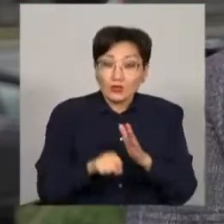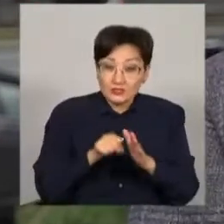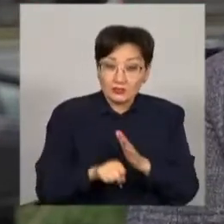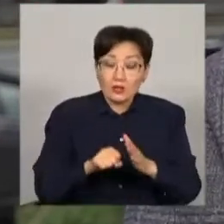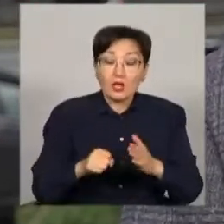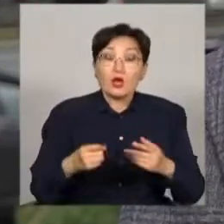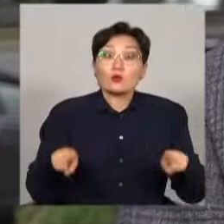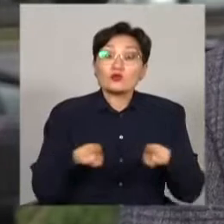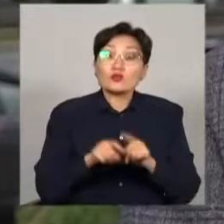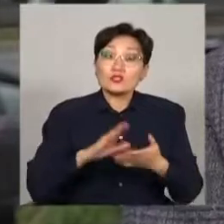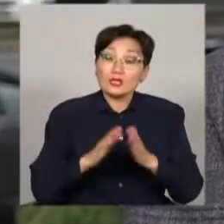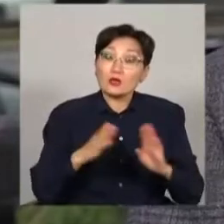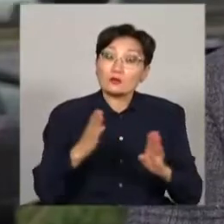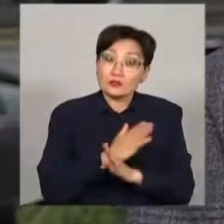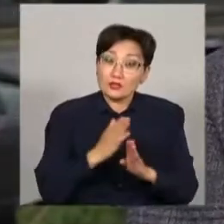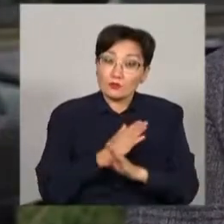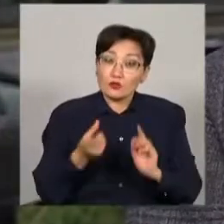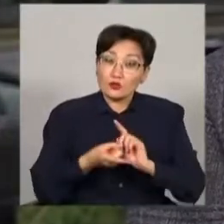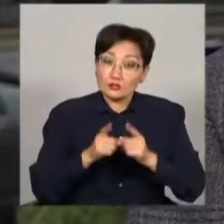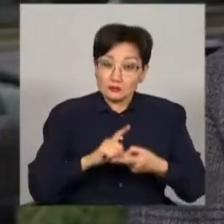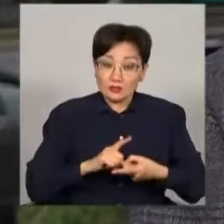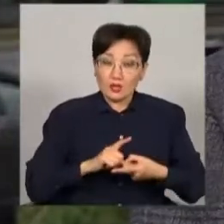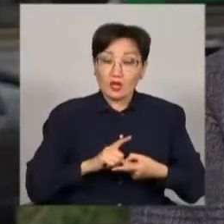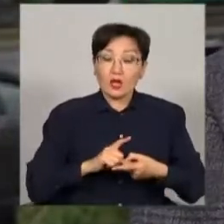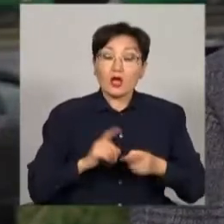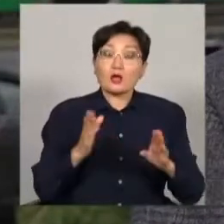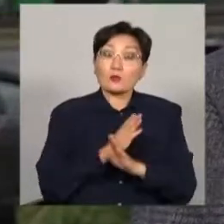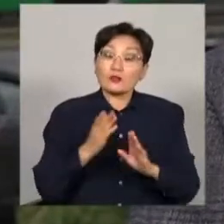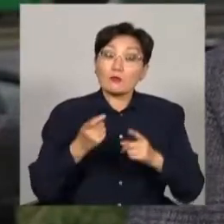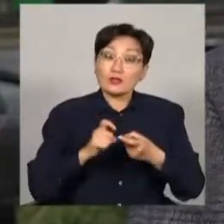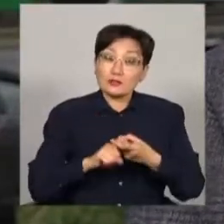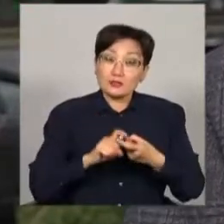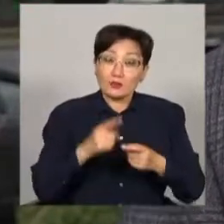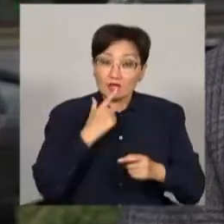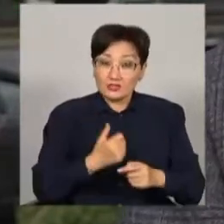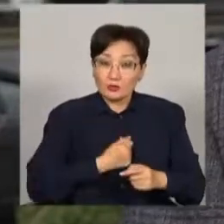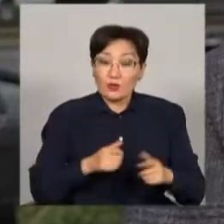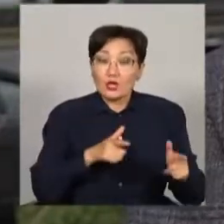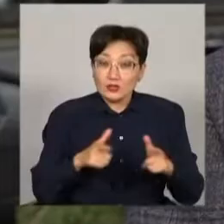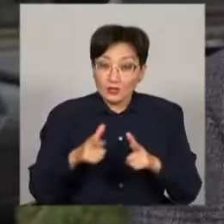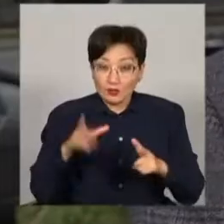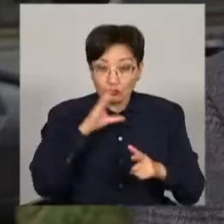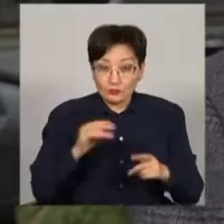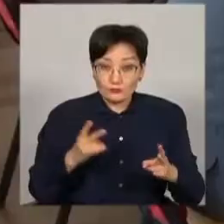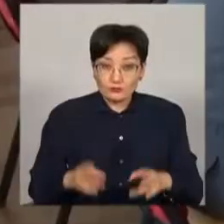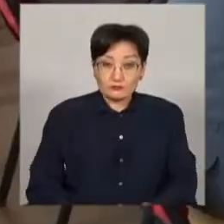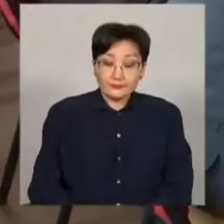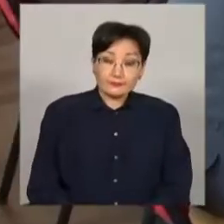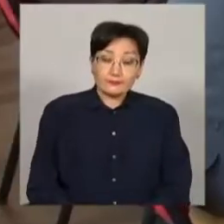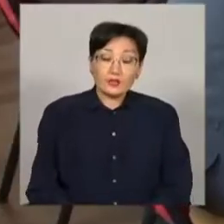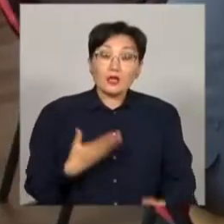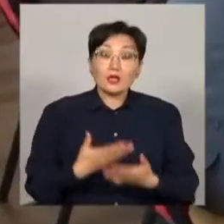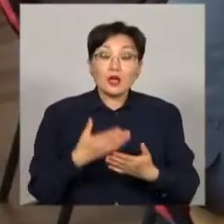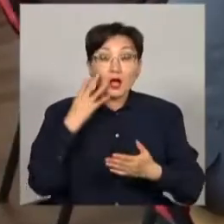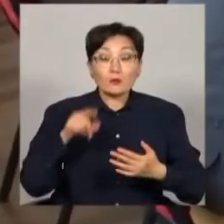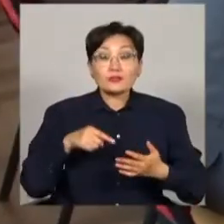мына табиғидің өзгерістерге, погодаларға байланысты әскеріміз дайындап үлгереміз. Мәселен,